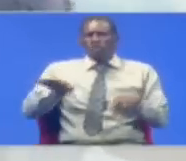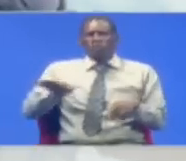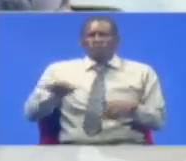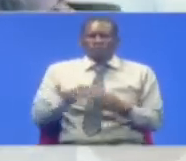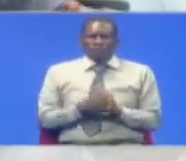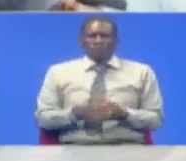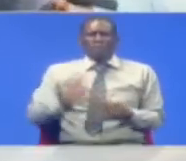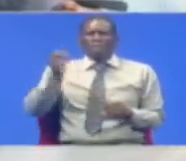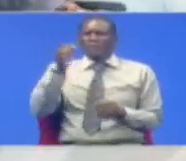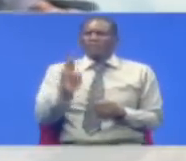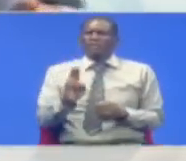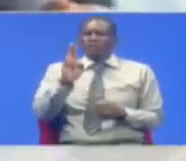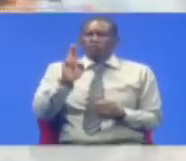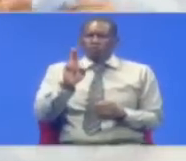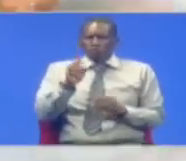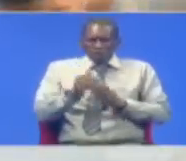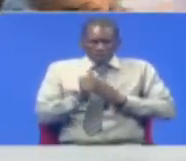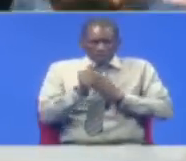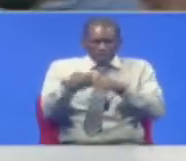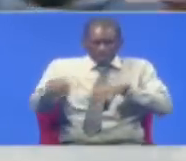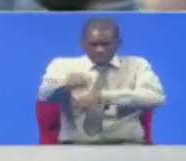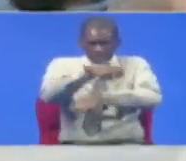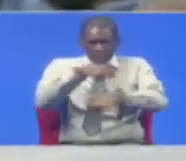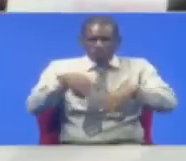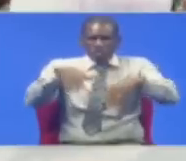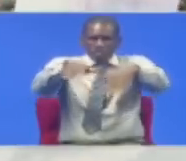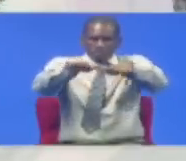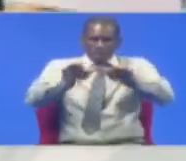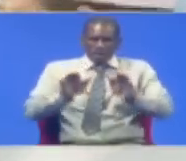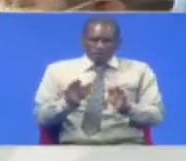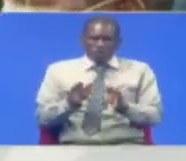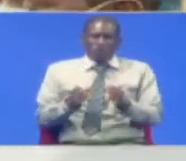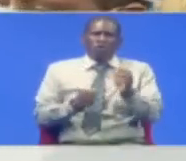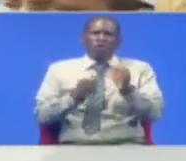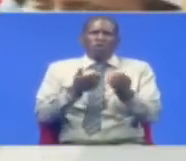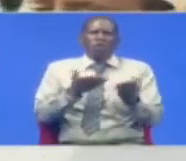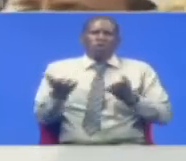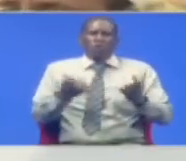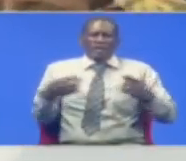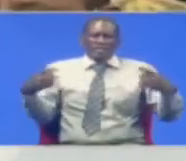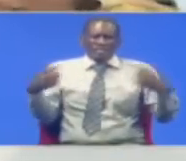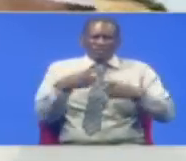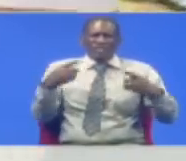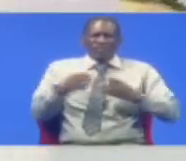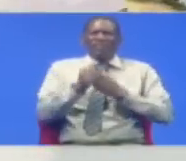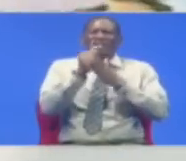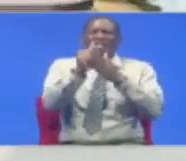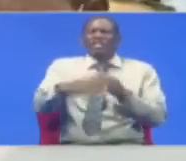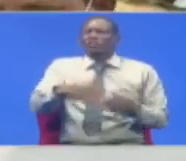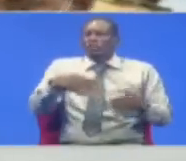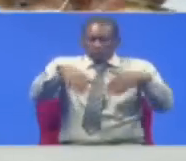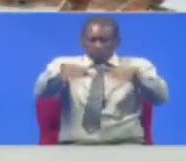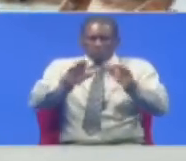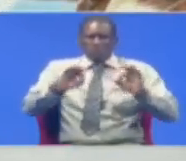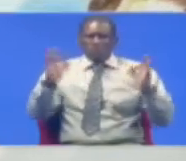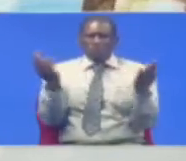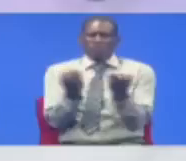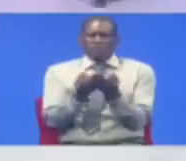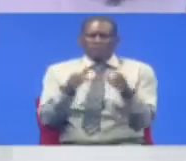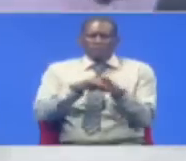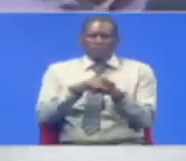Rais Uhuru Kenyatta aliliongoza taifa katika mazishi hayo yaliyohudhuriwa na viongozi wa hadhi mbalimbali, familia na